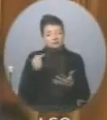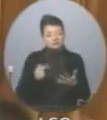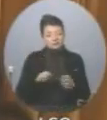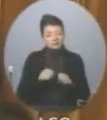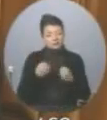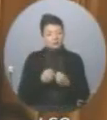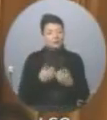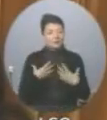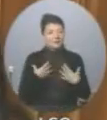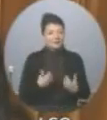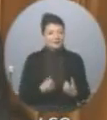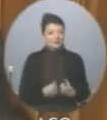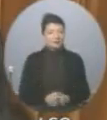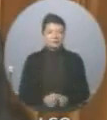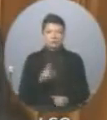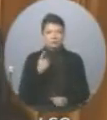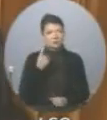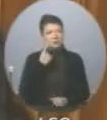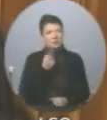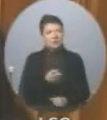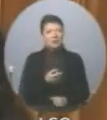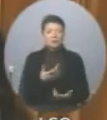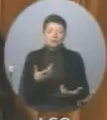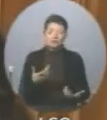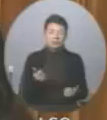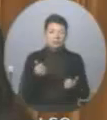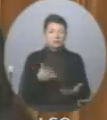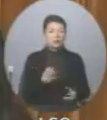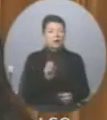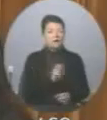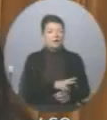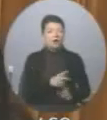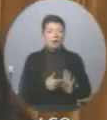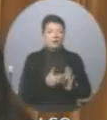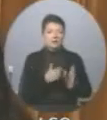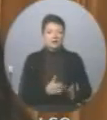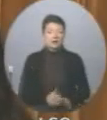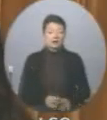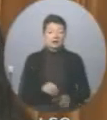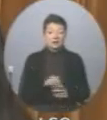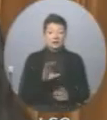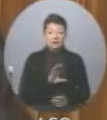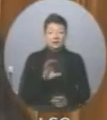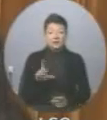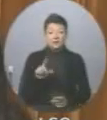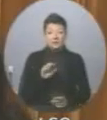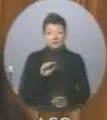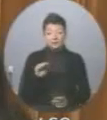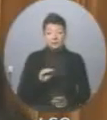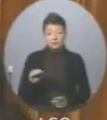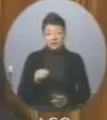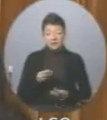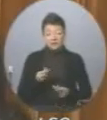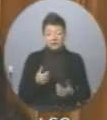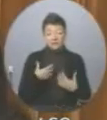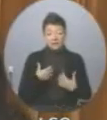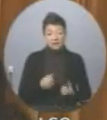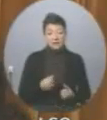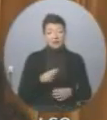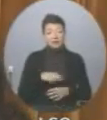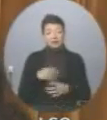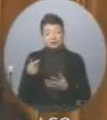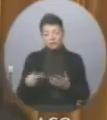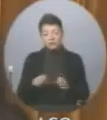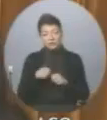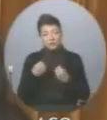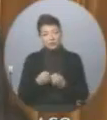Pourtant, ce gouvernement n'a pas cru bon y être représenté. Au Canada, 20 % des dépenses en santé sont attribuables aux enjeux sociaux